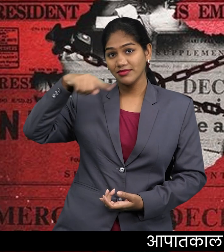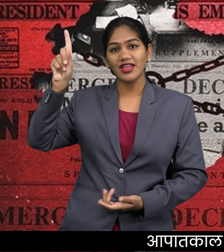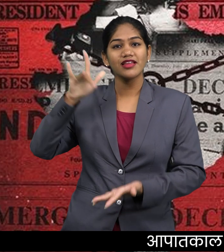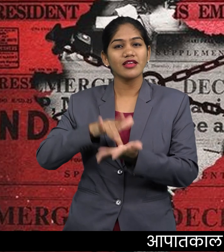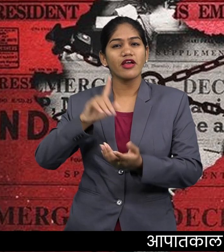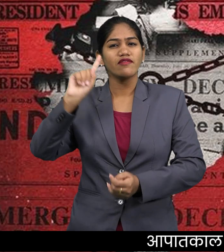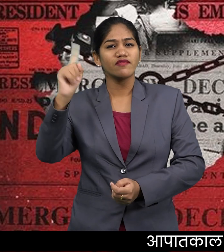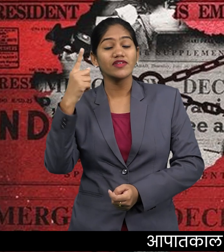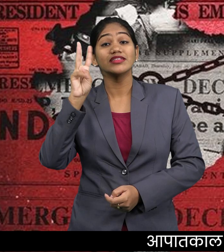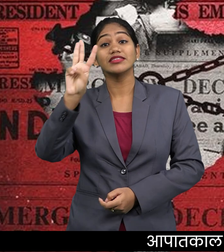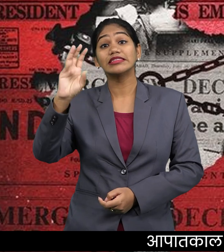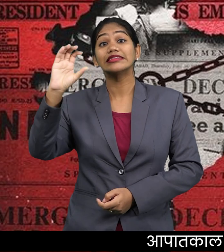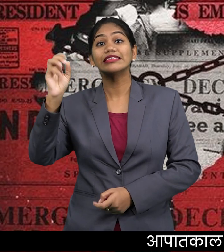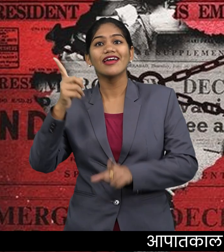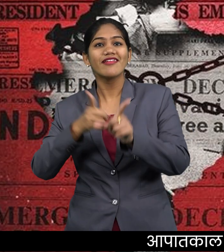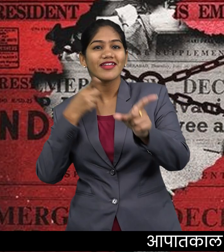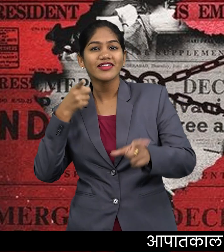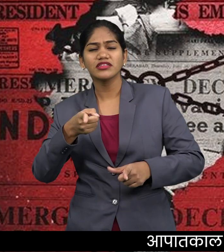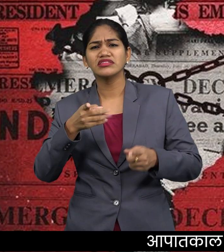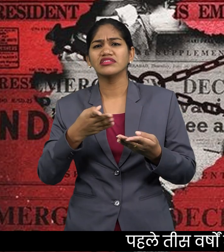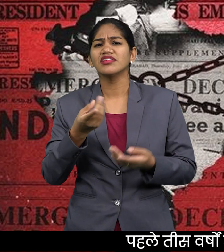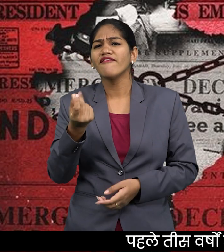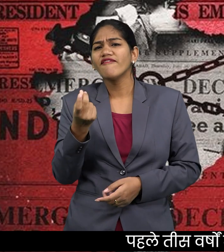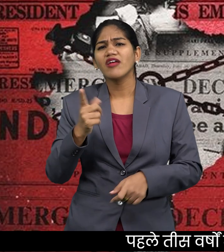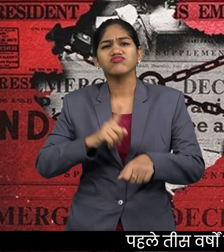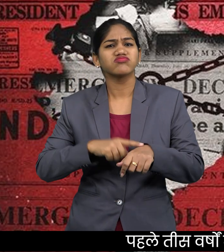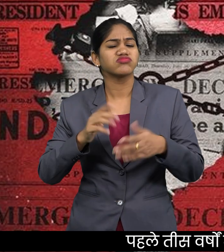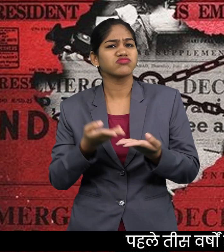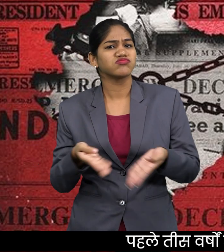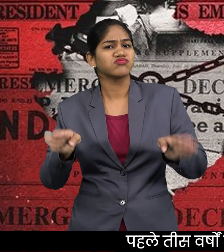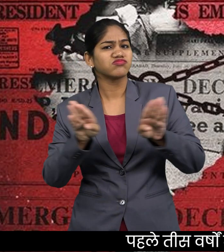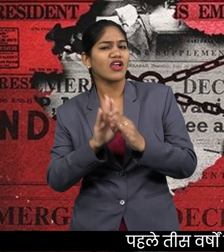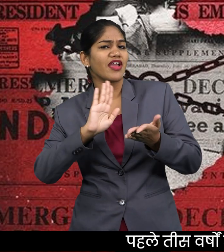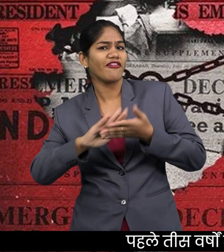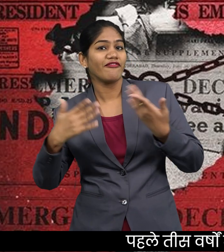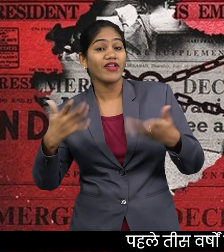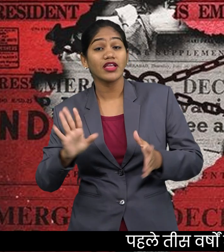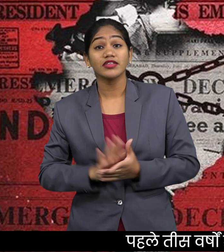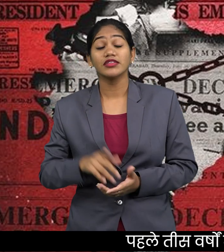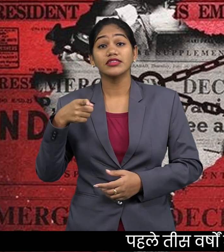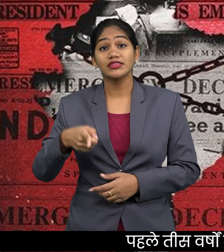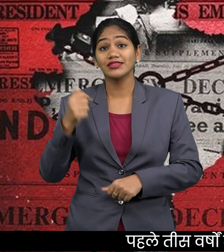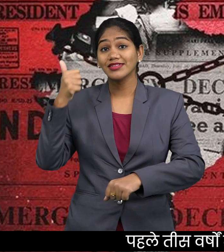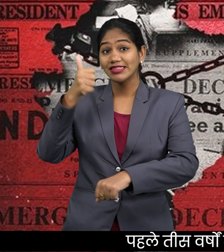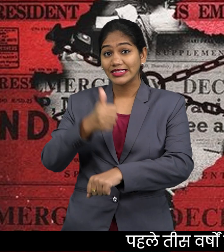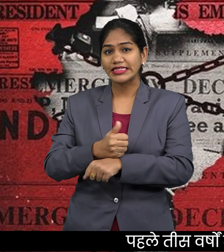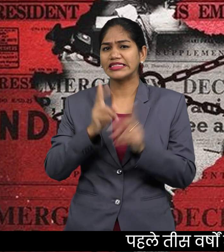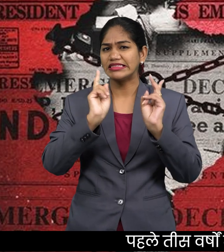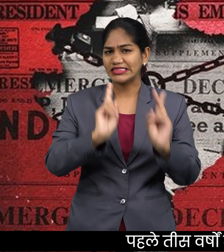आपातकाल के साथ समाप्त होने वाले भारत के पहले 30 वर्षों में एक स्थिर लोकतंत्र की स्थापना